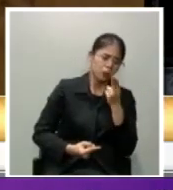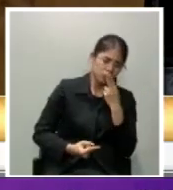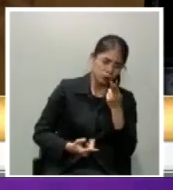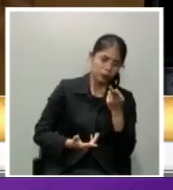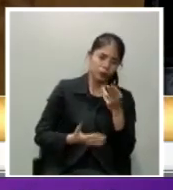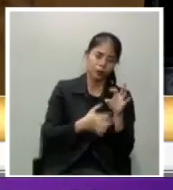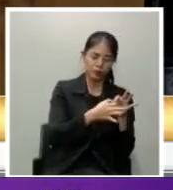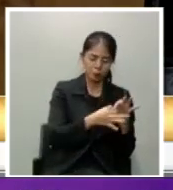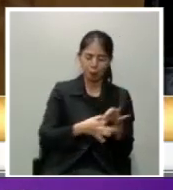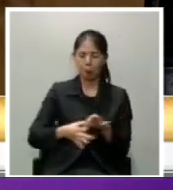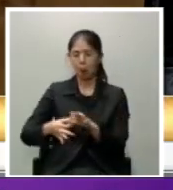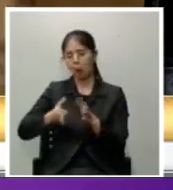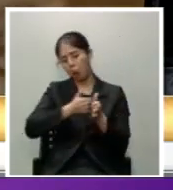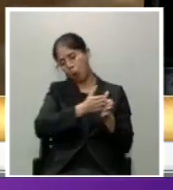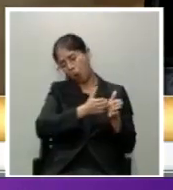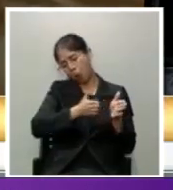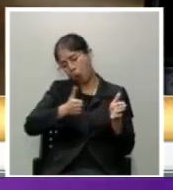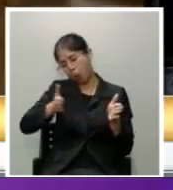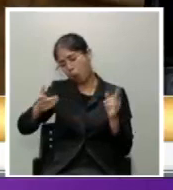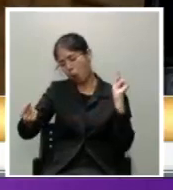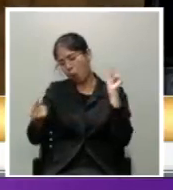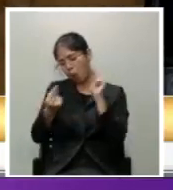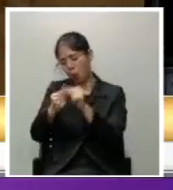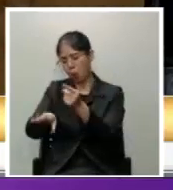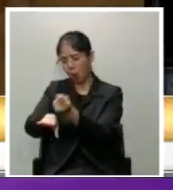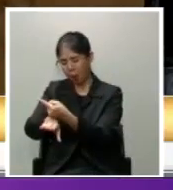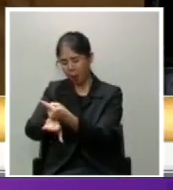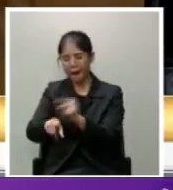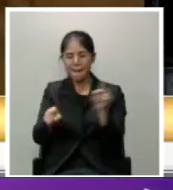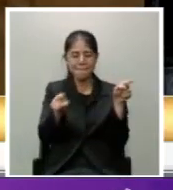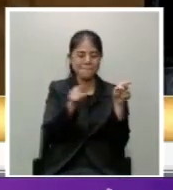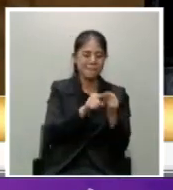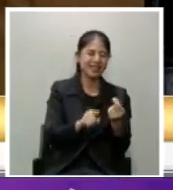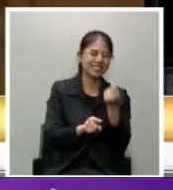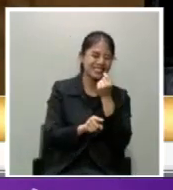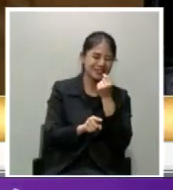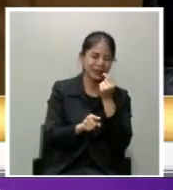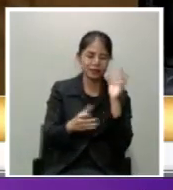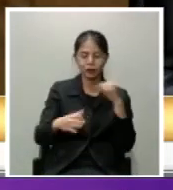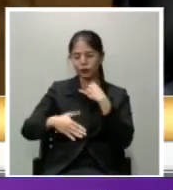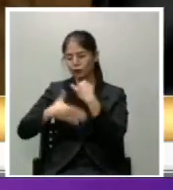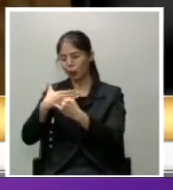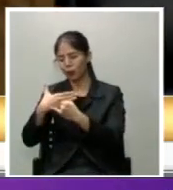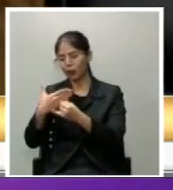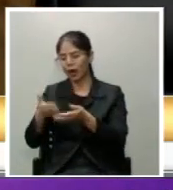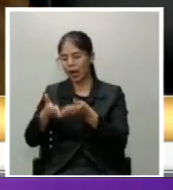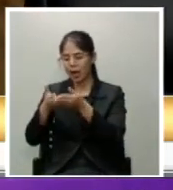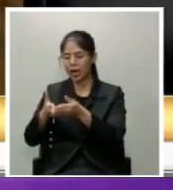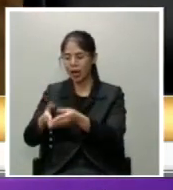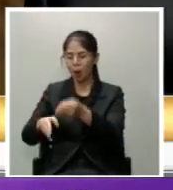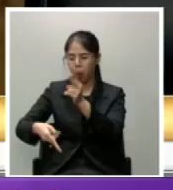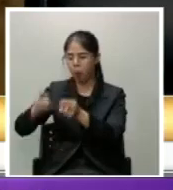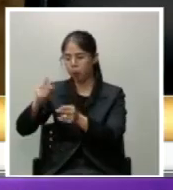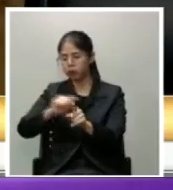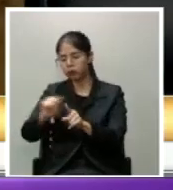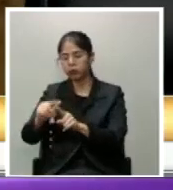งรถถังไม้จิ้มฟันจนกระทั่งยันเรือรบแต่เอาละเฉพาะในส่วน